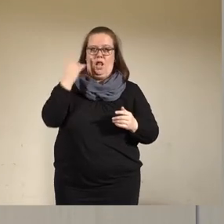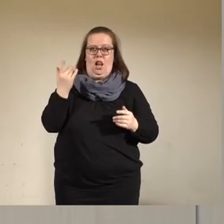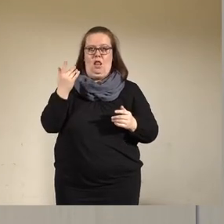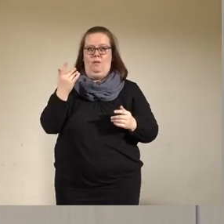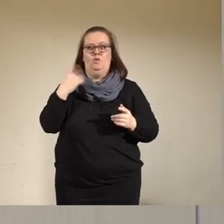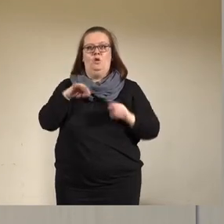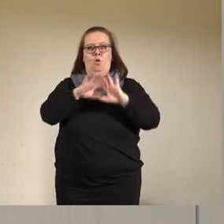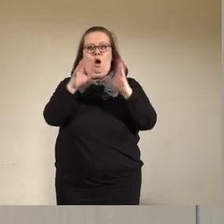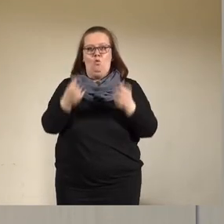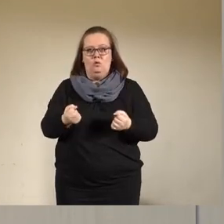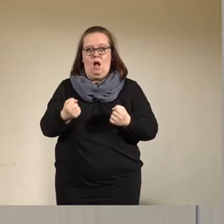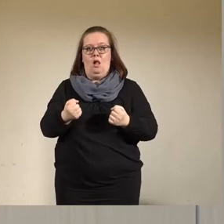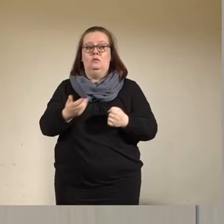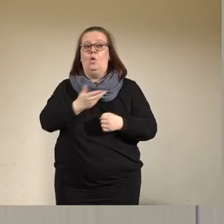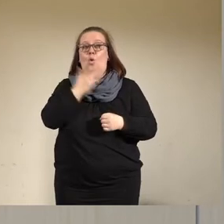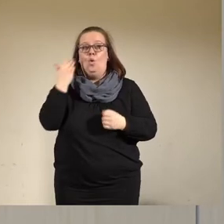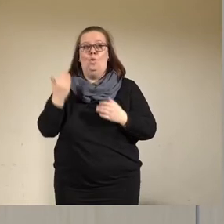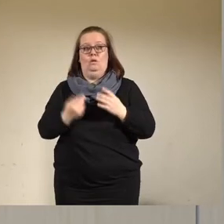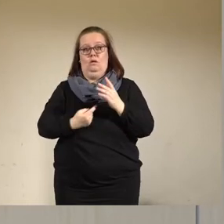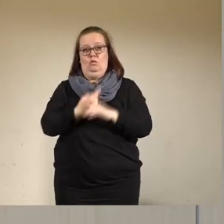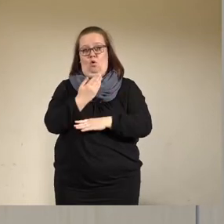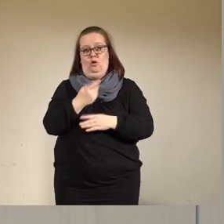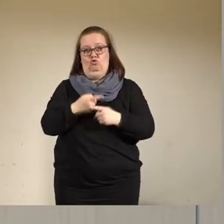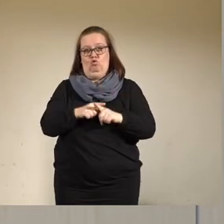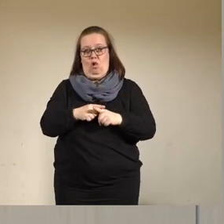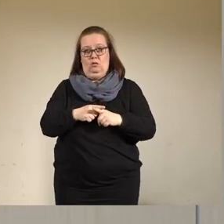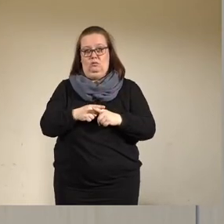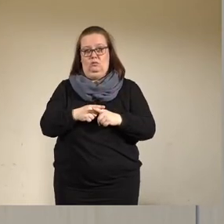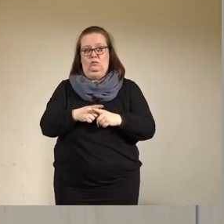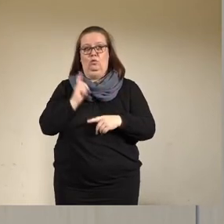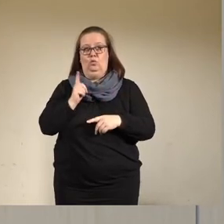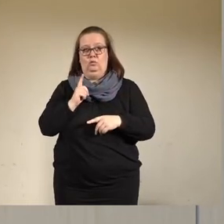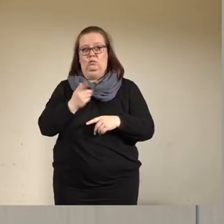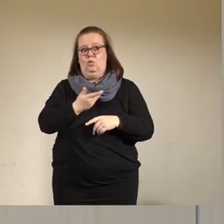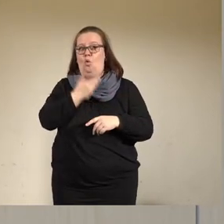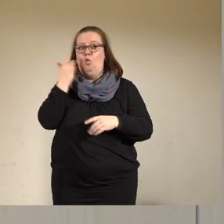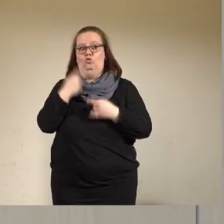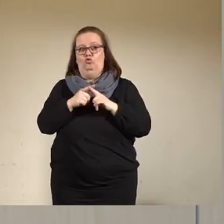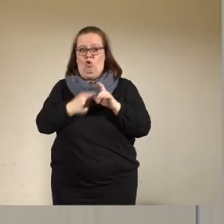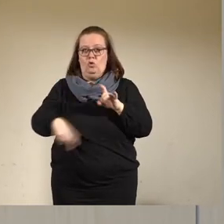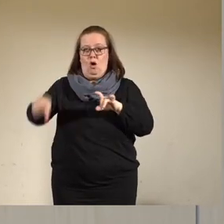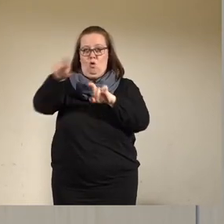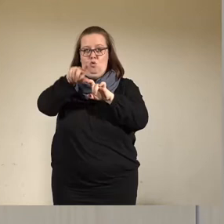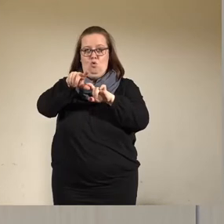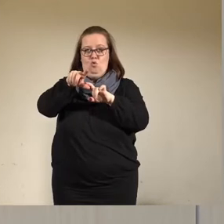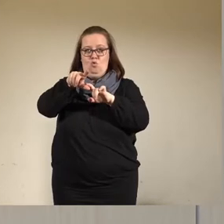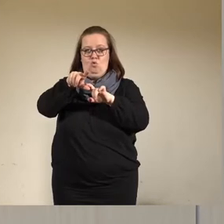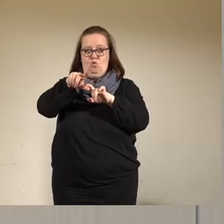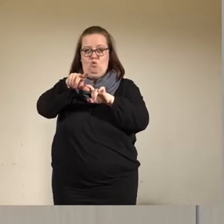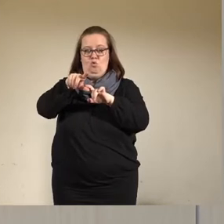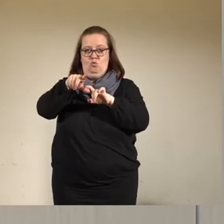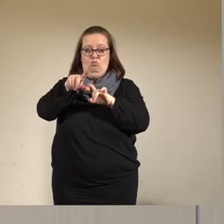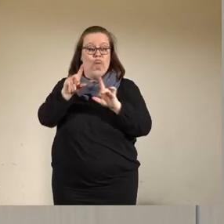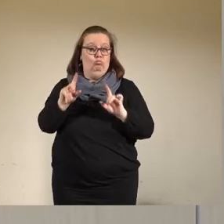sondern diesen Haushalt auch ohne neue Schulden und ohne Steuererhöhung hinzubekommen. Und